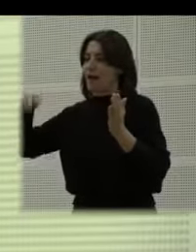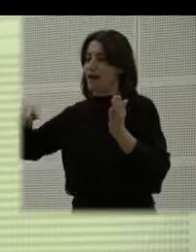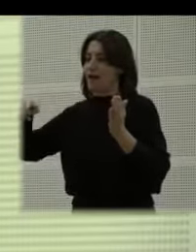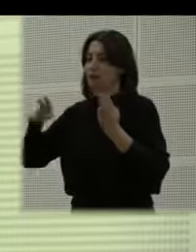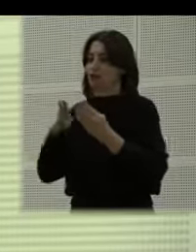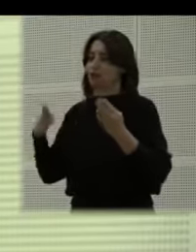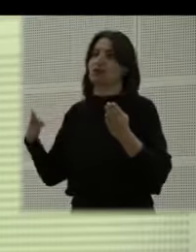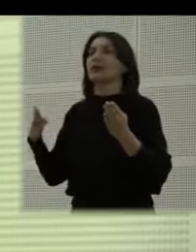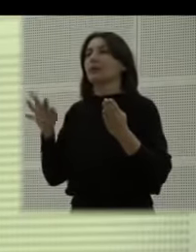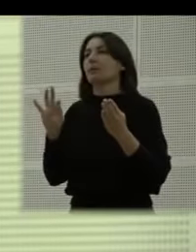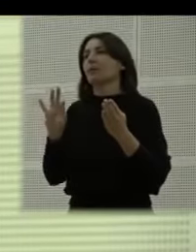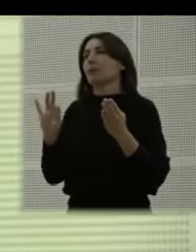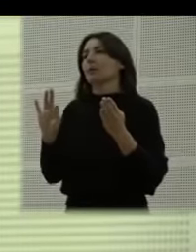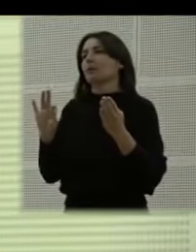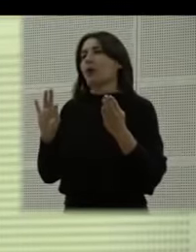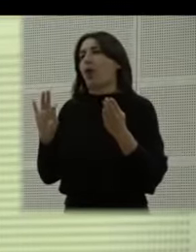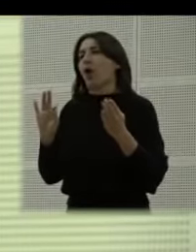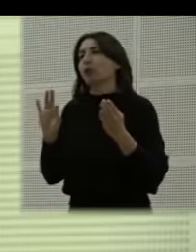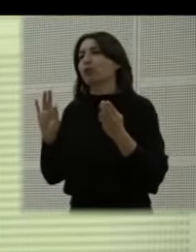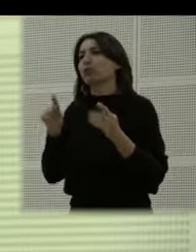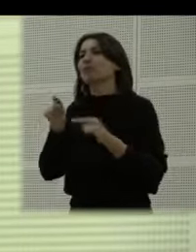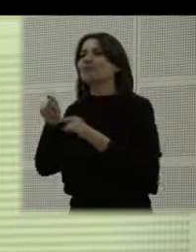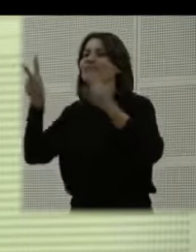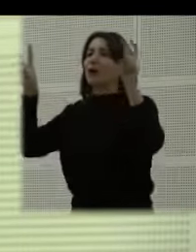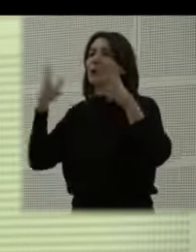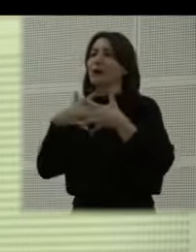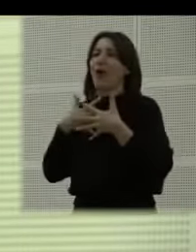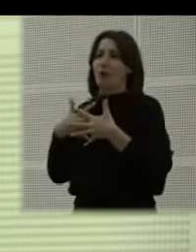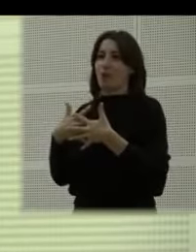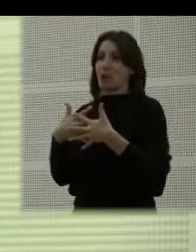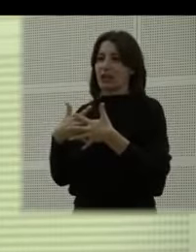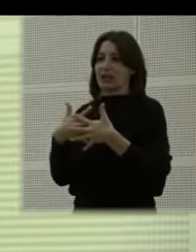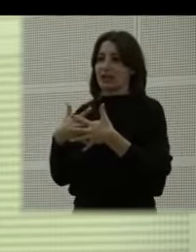è proprio sull'amore, no?